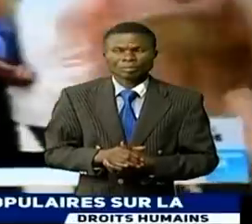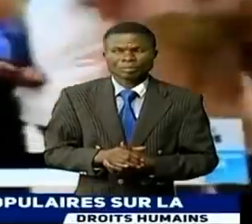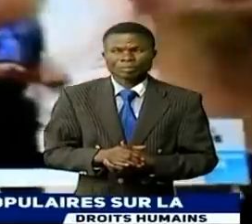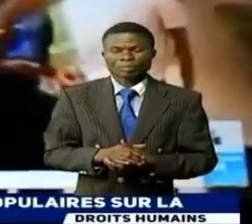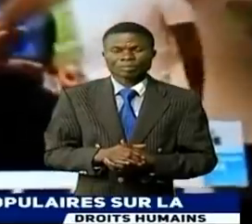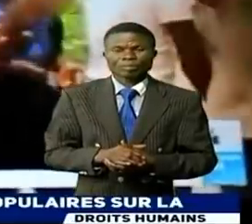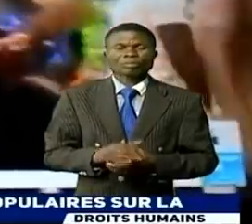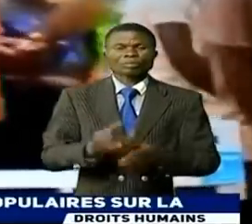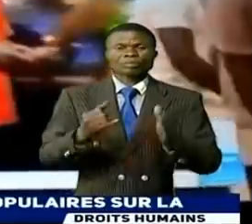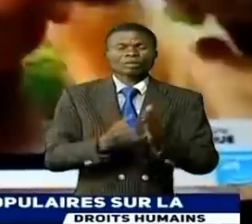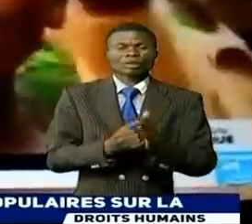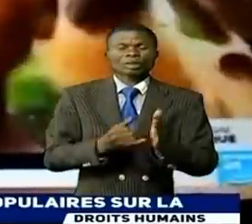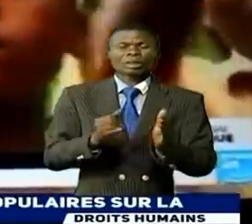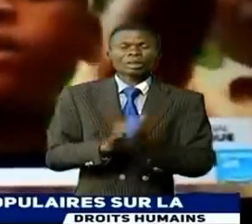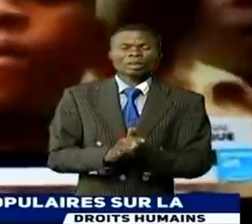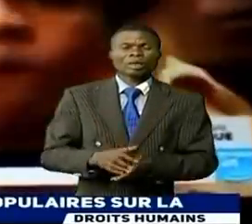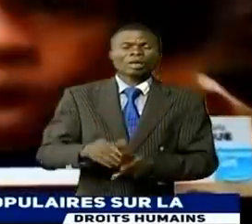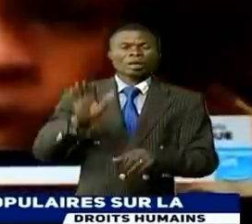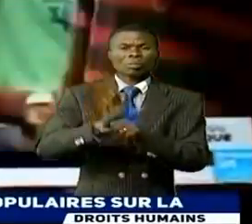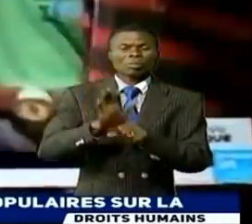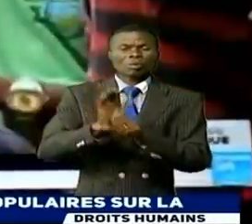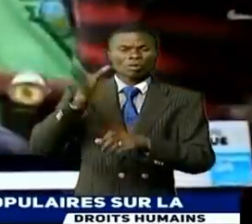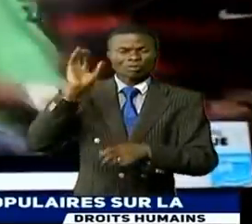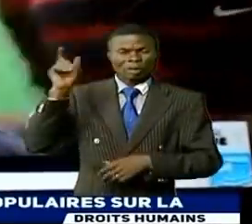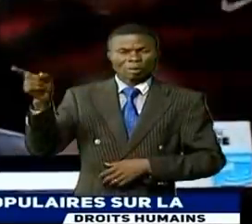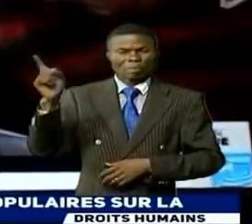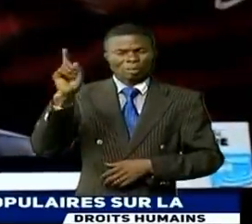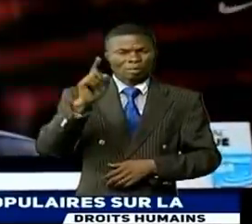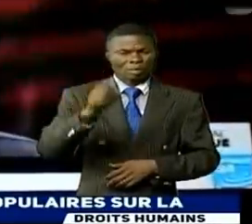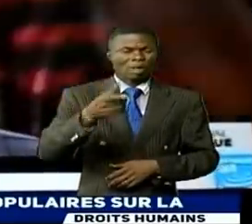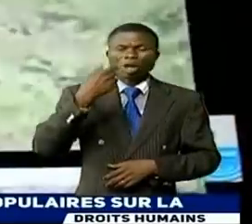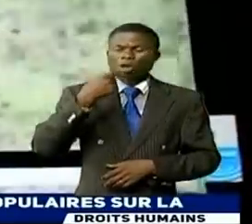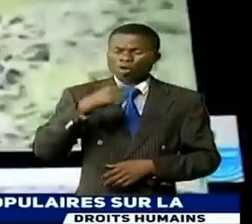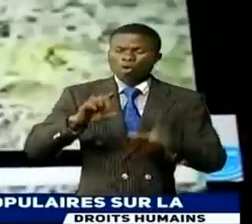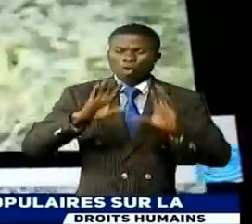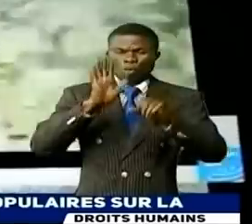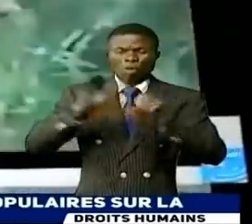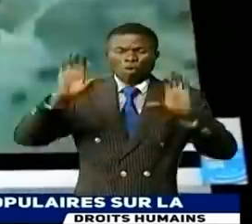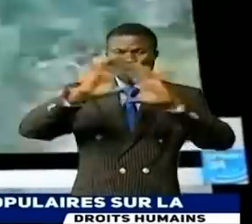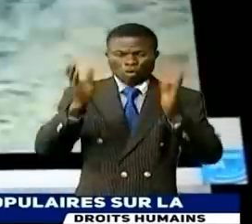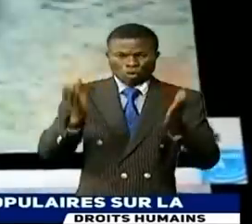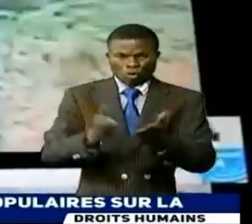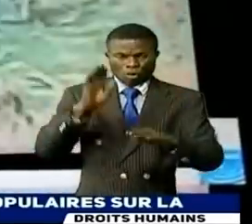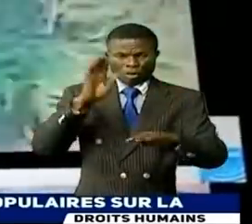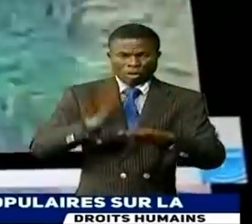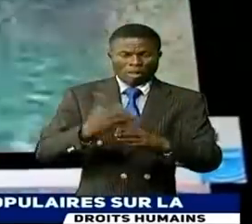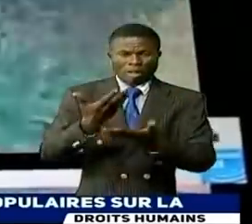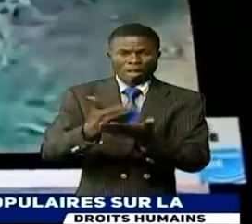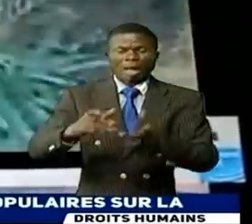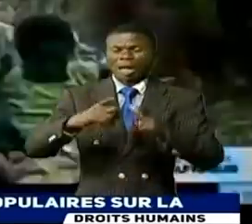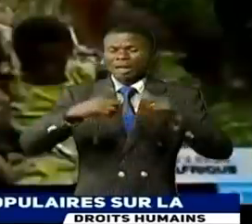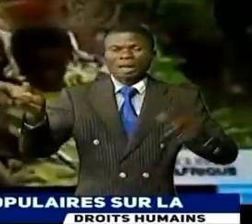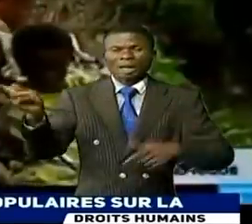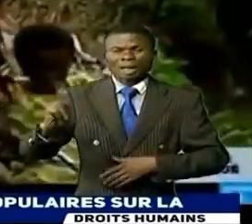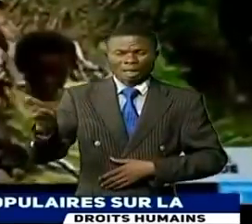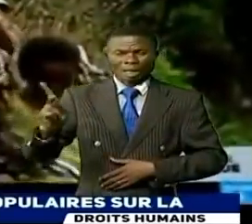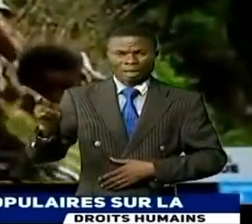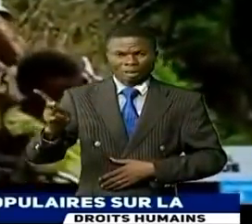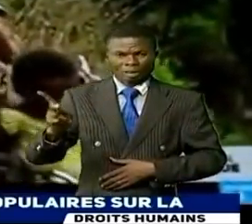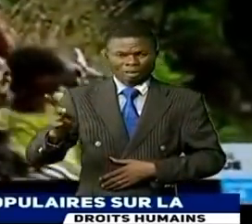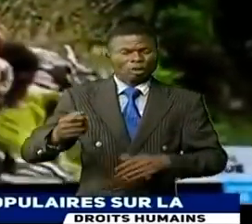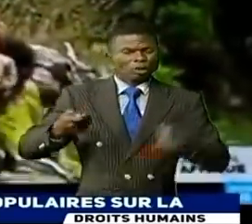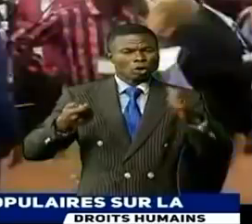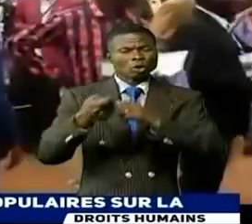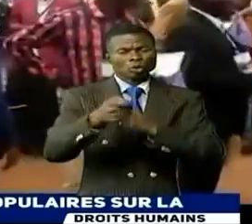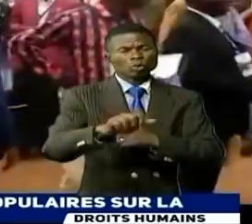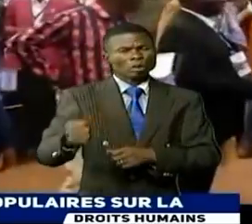2017. Tshokwe, Kuba, Pende, Luba, les différentes communautés vivant dans l'espace Kasaï se sont entretuées.